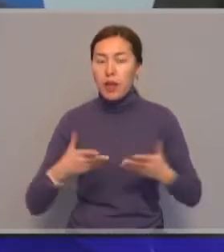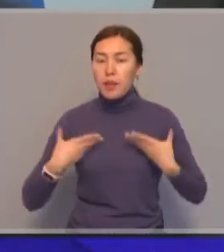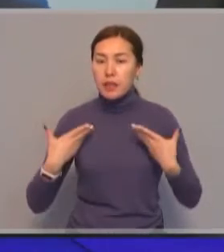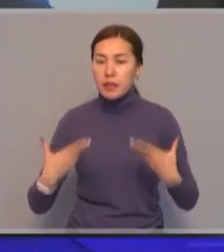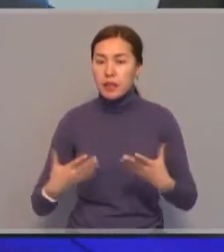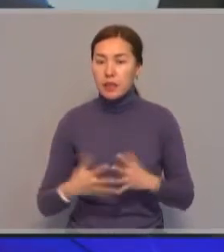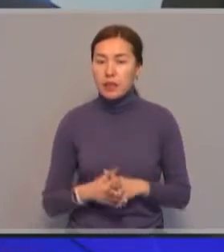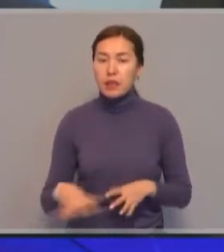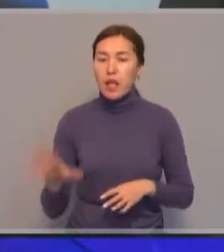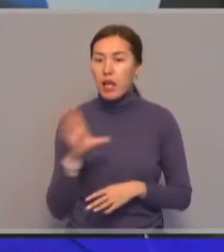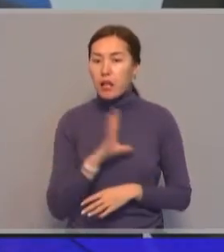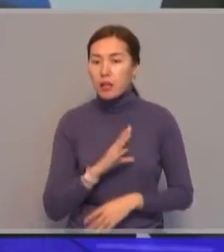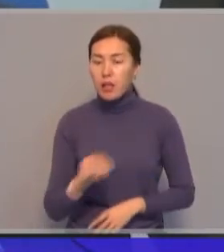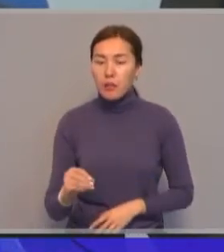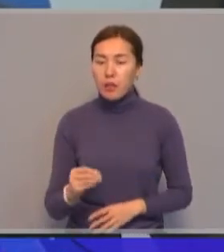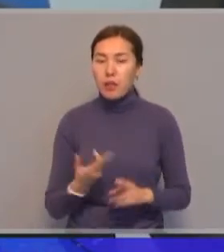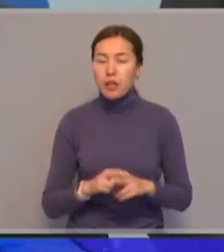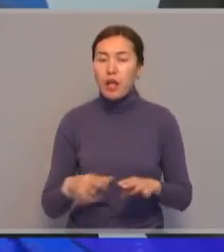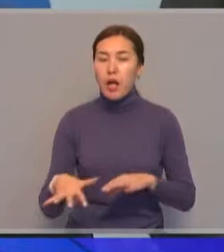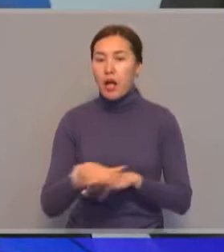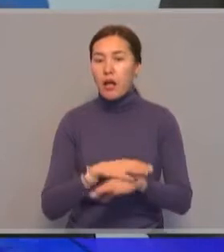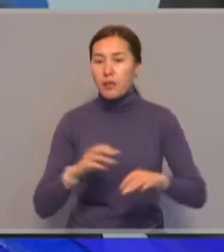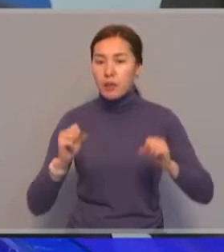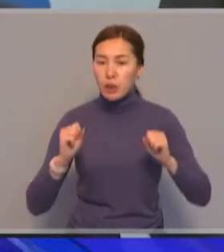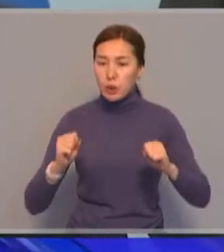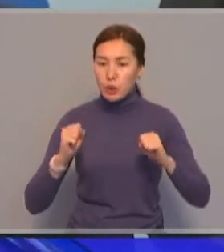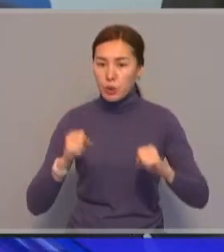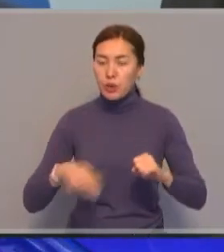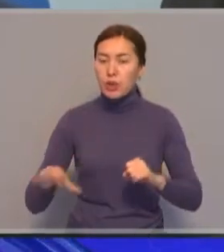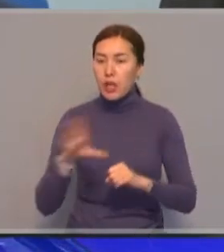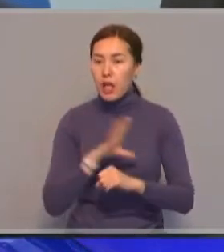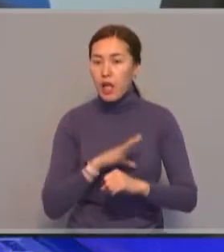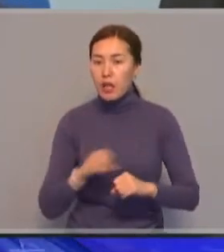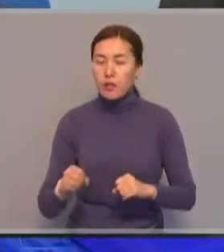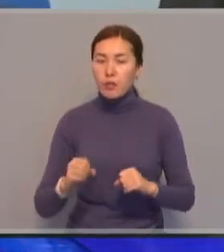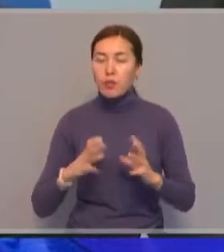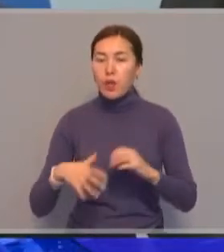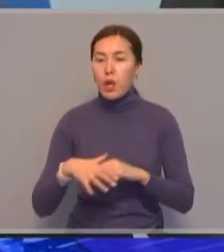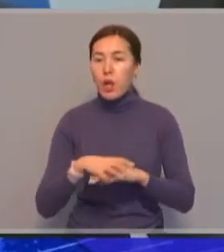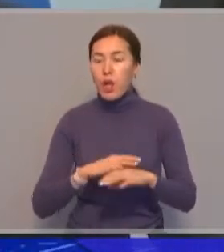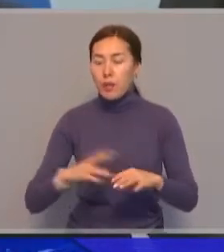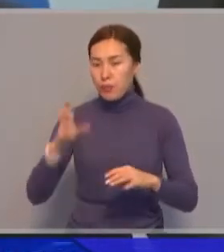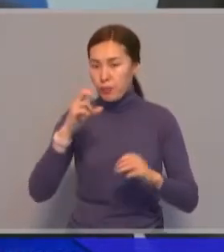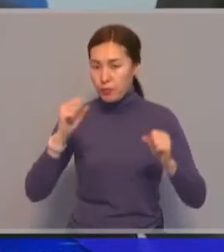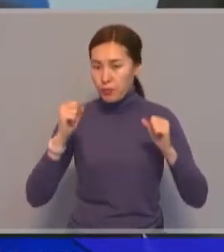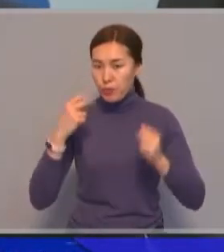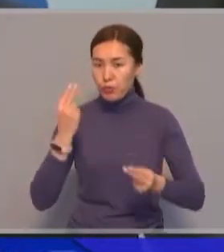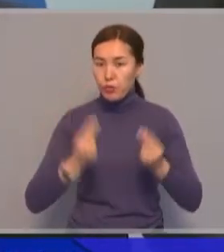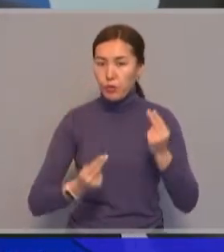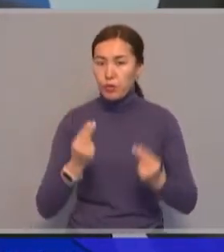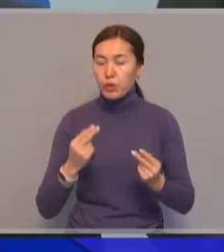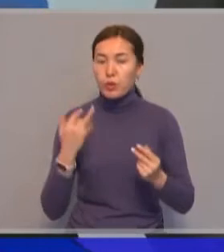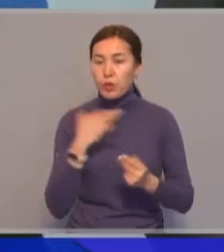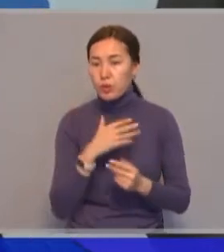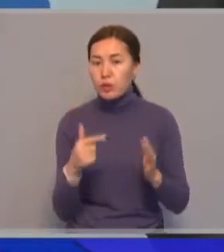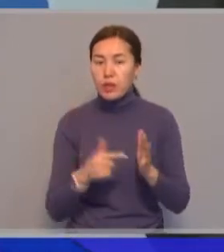құттықтаймын. Жалпы массовый спорт дейді, жалпы бүкіл елде осындай спорт ойындарын